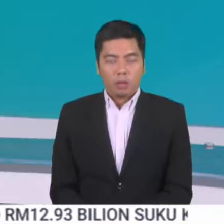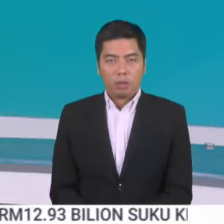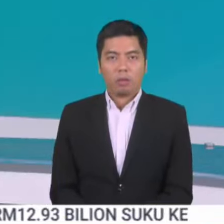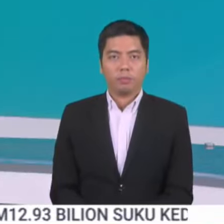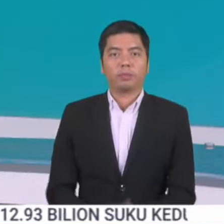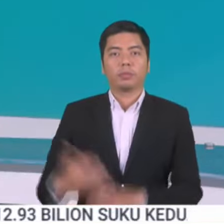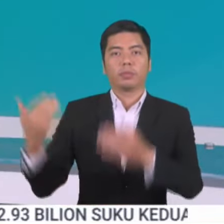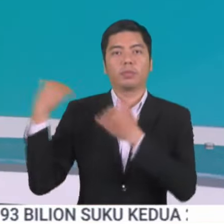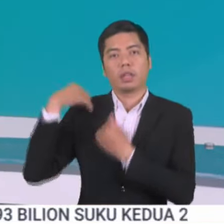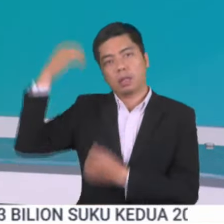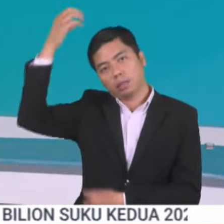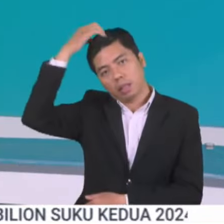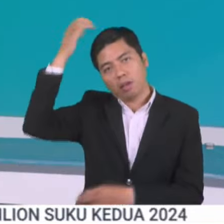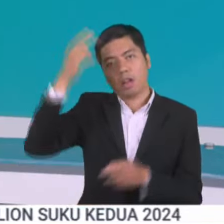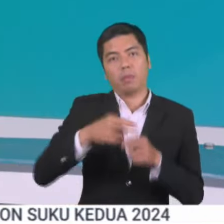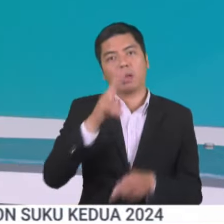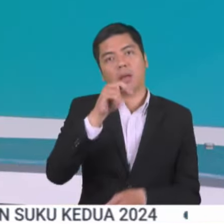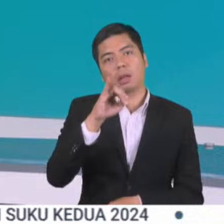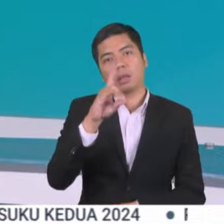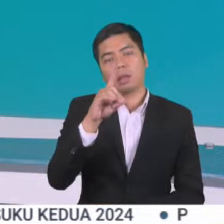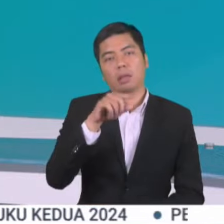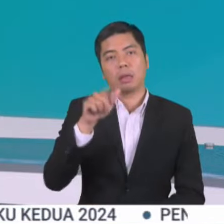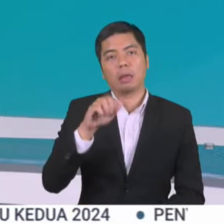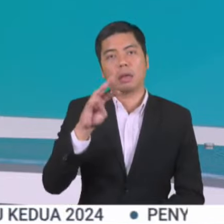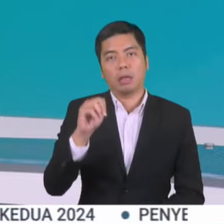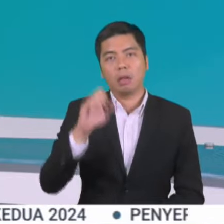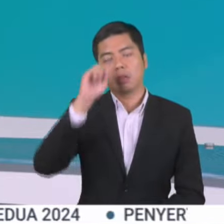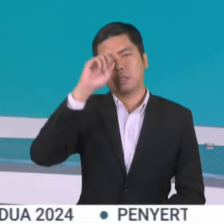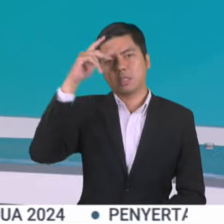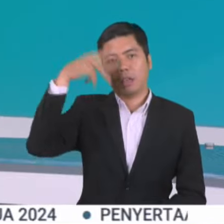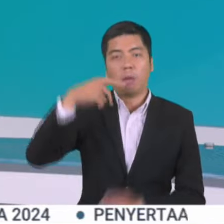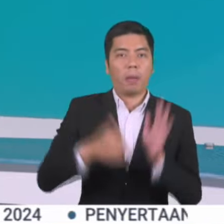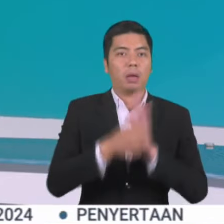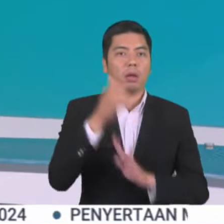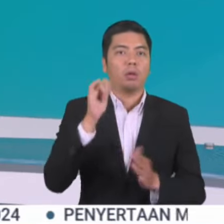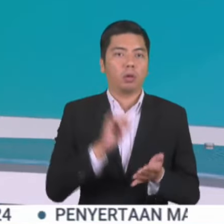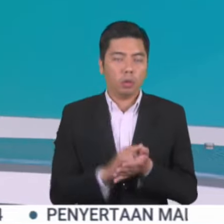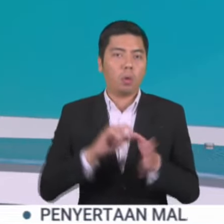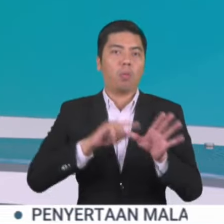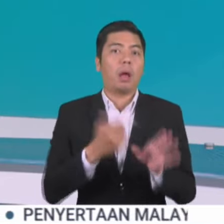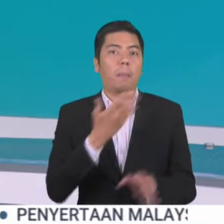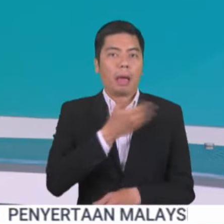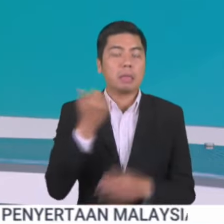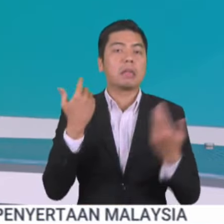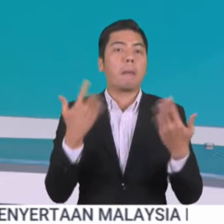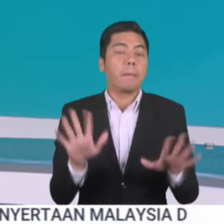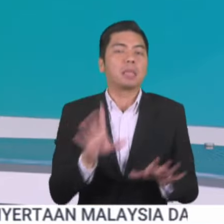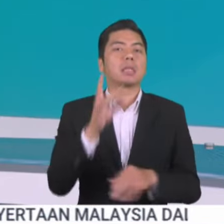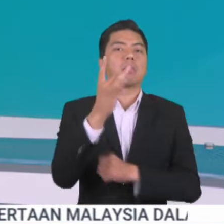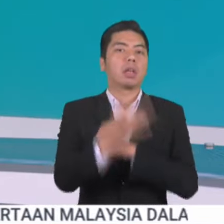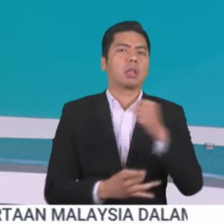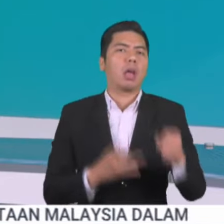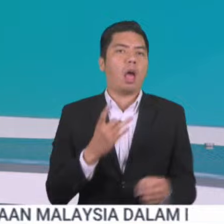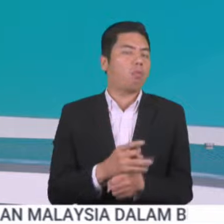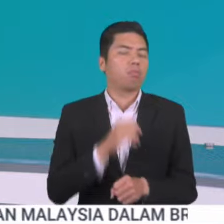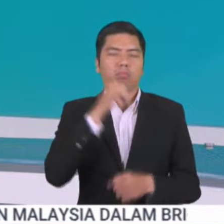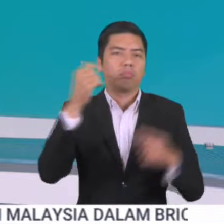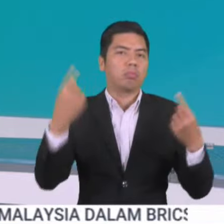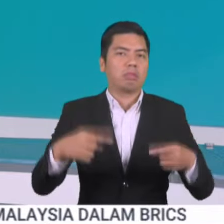Sementara itu, pengendali Selangor, Nizam Jamil, menyifatkan kemenangan berkenaan merupakan permulaan yang baik selepas 8 tahun tidak